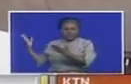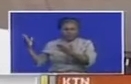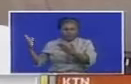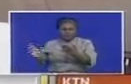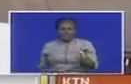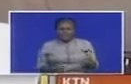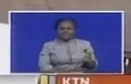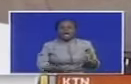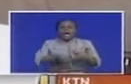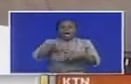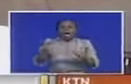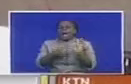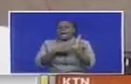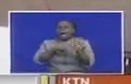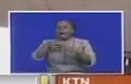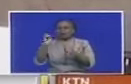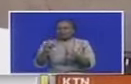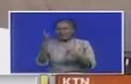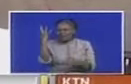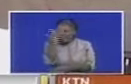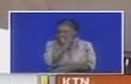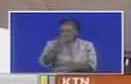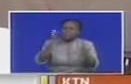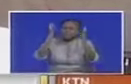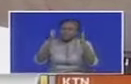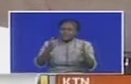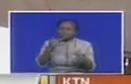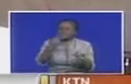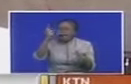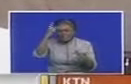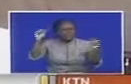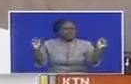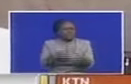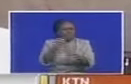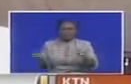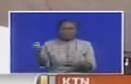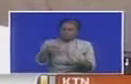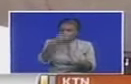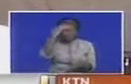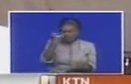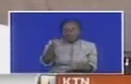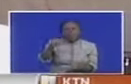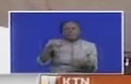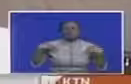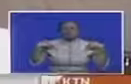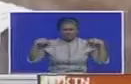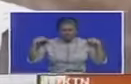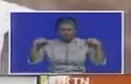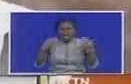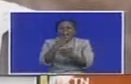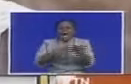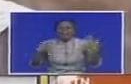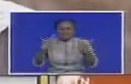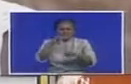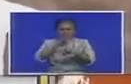liko nje. Hasa ile ni aibu, hata mbele umetwa na wazee wako, huwezi kuenda vile ulivyo kwa sababu uko uchi, uko nusu uchi.